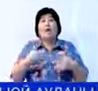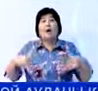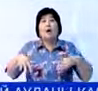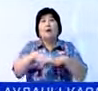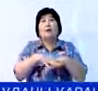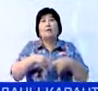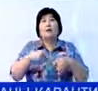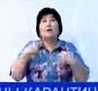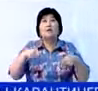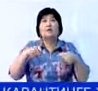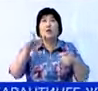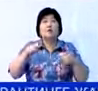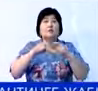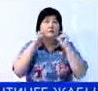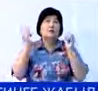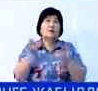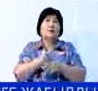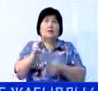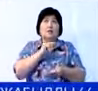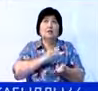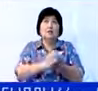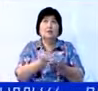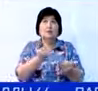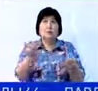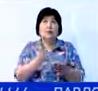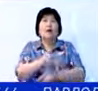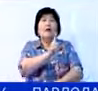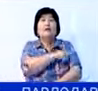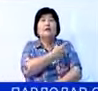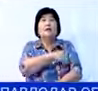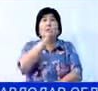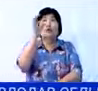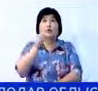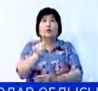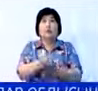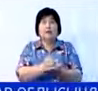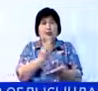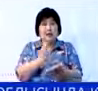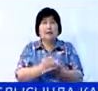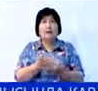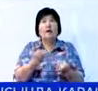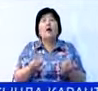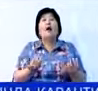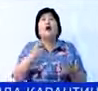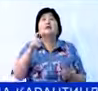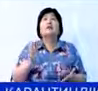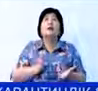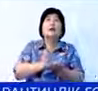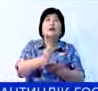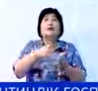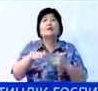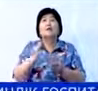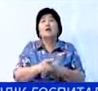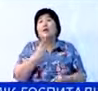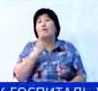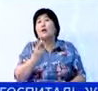сатушы бетпердесіз тұр. Қызмет көрсетіп жатсыз ба? Санитар норма сақтай отырып қызмет көрсетіп жатыр. Қанша адамдар кіріп жатыр мысалы?